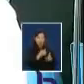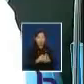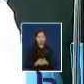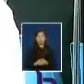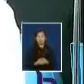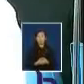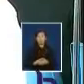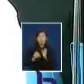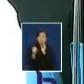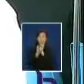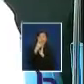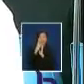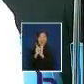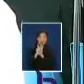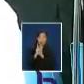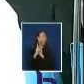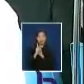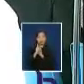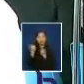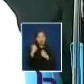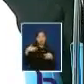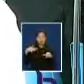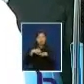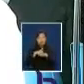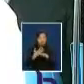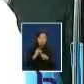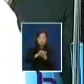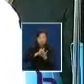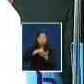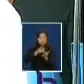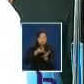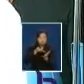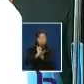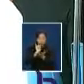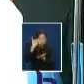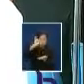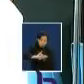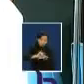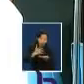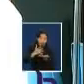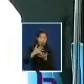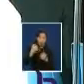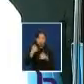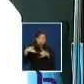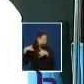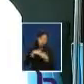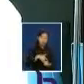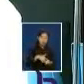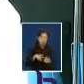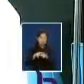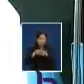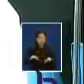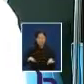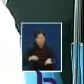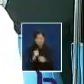าทำให้ถึงกับชีวิตเนี่ยนะคะคือเรื่องอุบัติเหตุนะคะพัดตกหกล้มรถชนเนี่ยค่ะเจอเยอะมากโดยเฉพาะเด็กเพื่อกำลังหัดเดินนะคะบางทีคุ